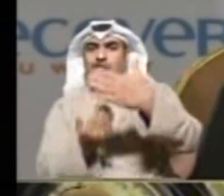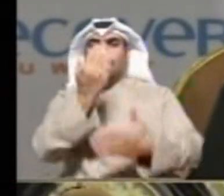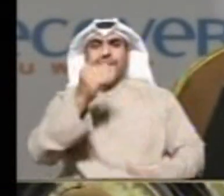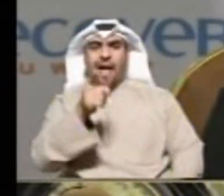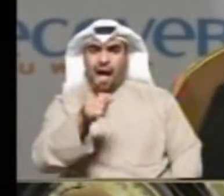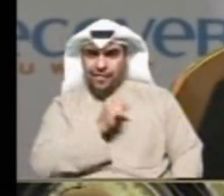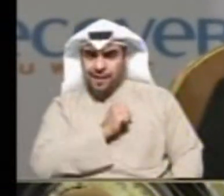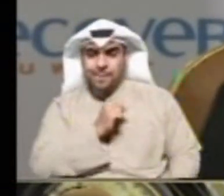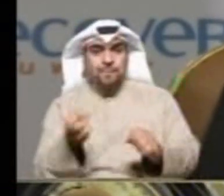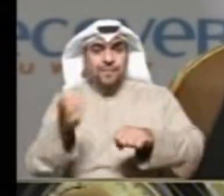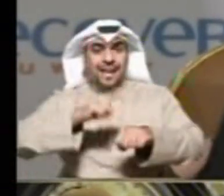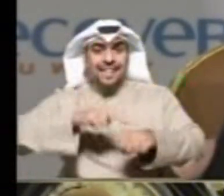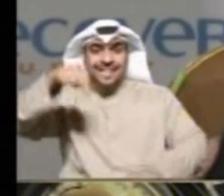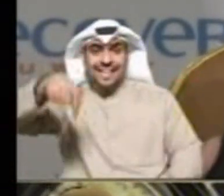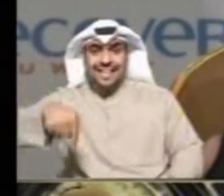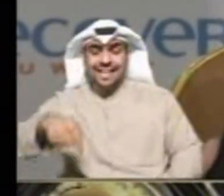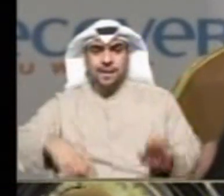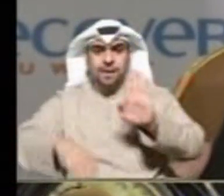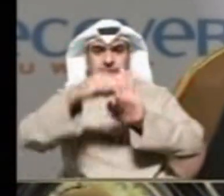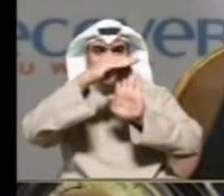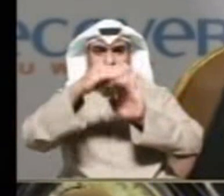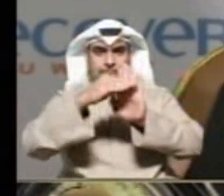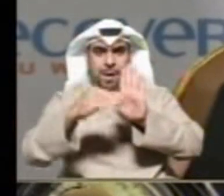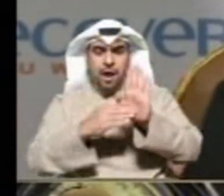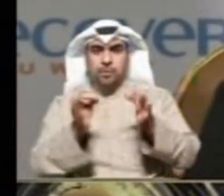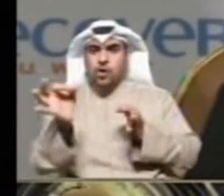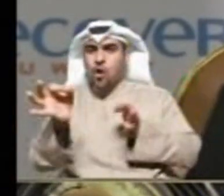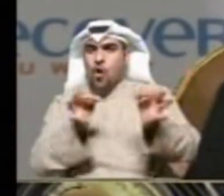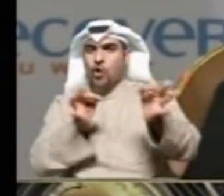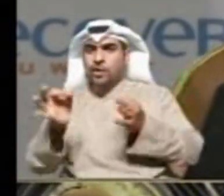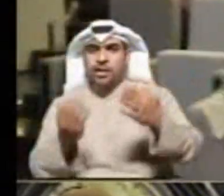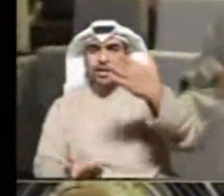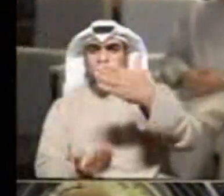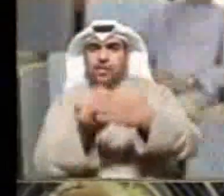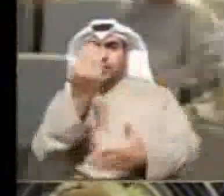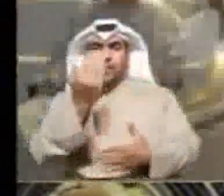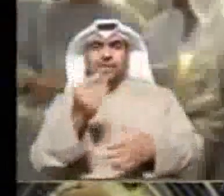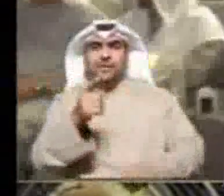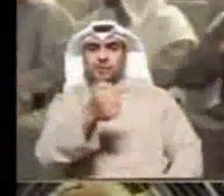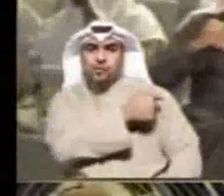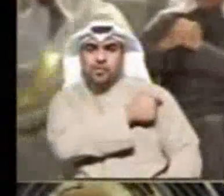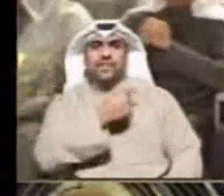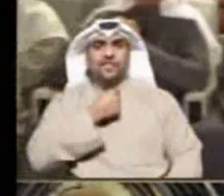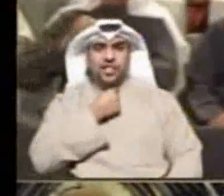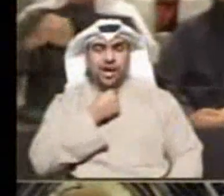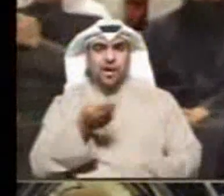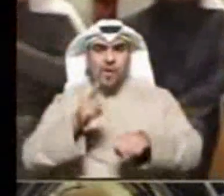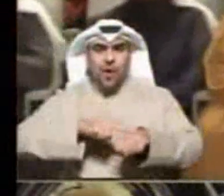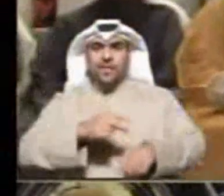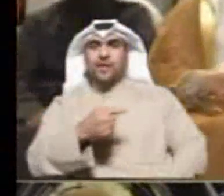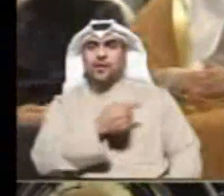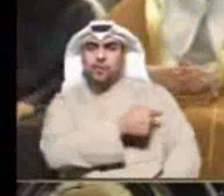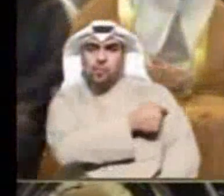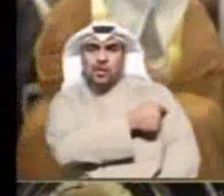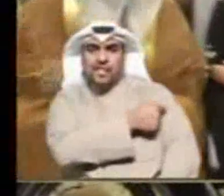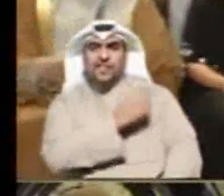بإدارة مستشفى الجهراء وأيضا إدارة مستشفى جابر الأحمد. تعزيز دور القطاع الخاص لإدارة